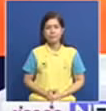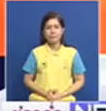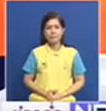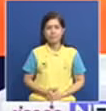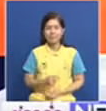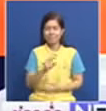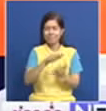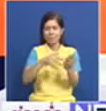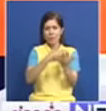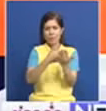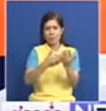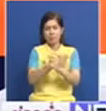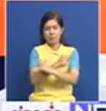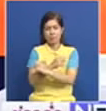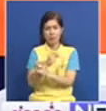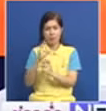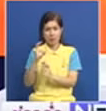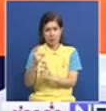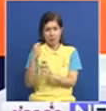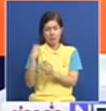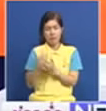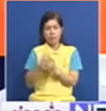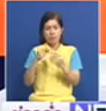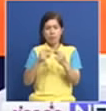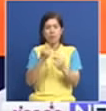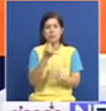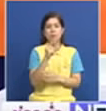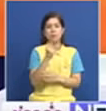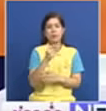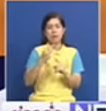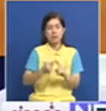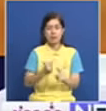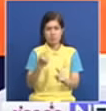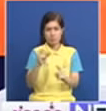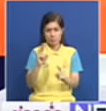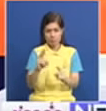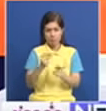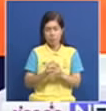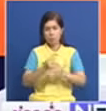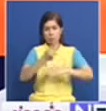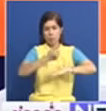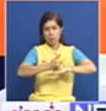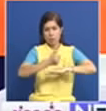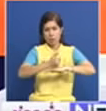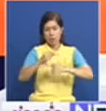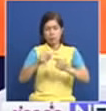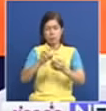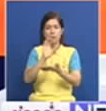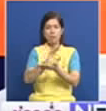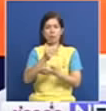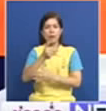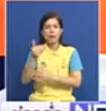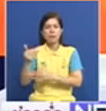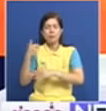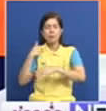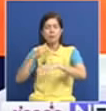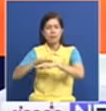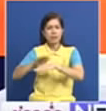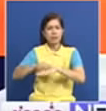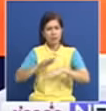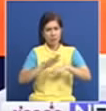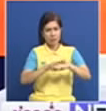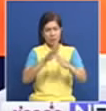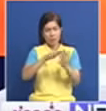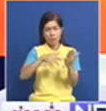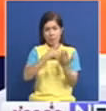ส่วนมาตรการรักษาความปลอดภัยในวันที่11ธันวาคมนี้นะคะทางด้านของผู้บัญชาการตำรวจแห่งชาติก็กำชับให้เจ้าหน้าที่ทุกหน่วยเตรียมความ